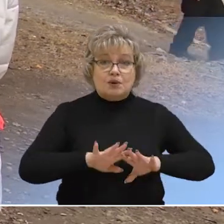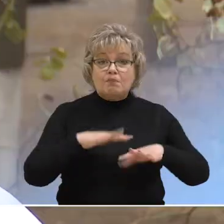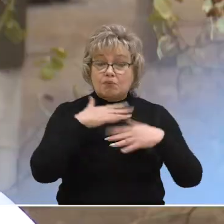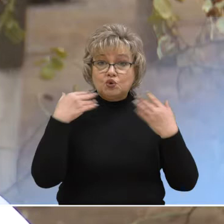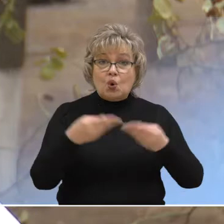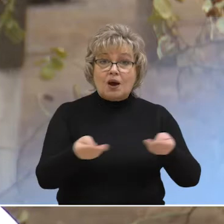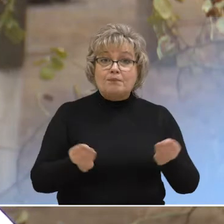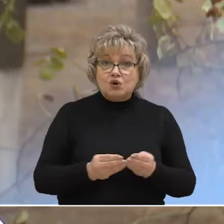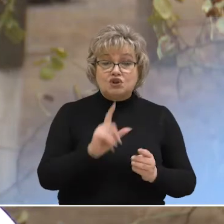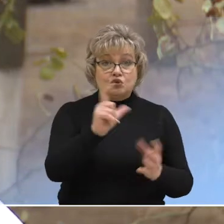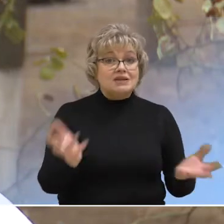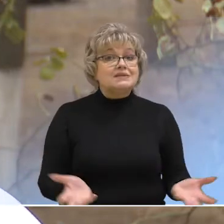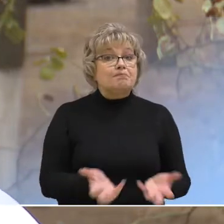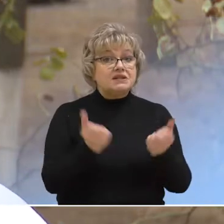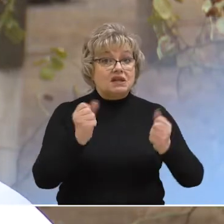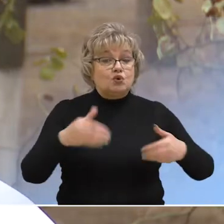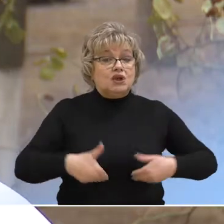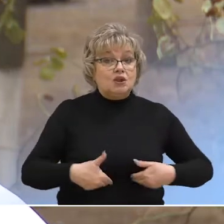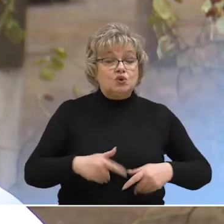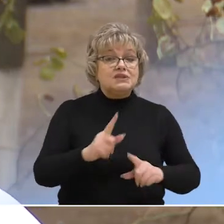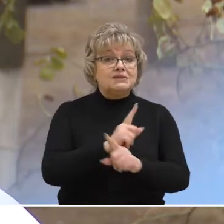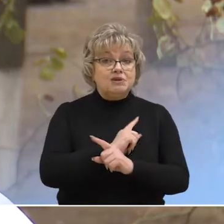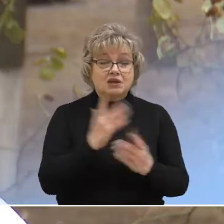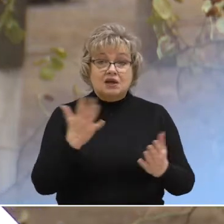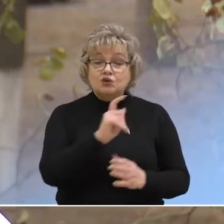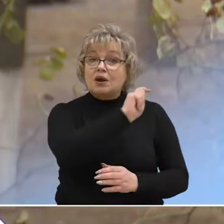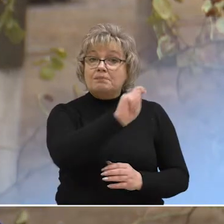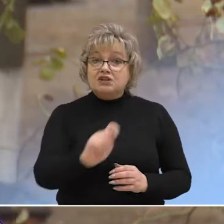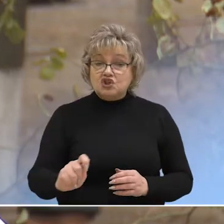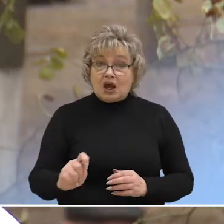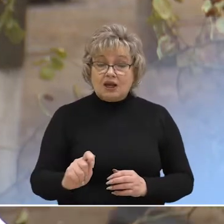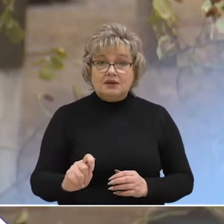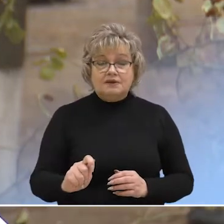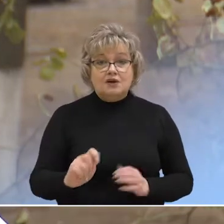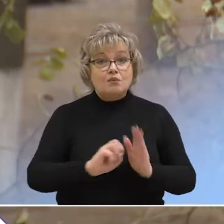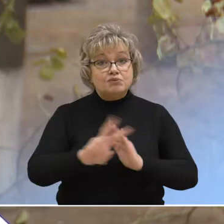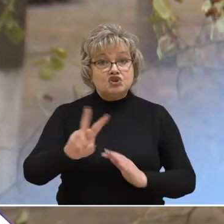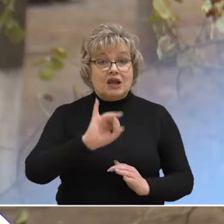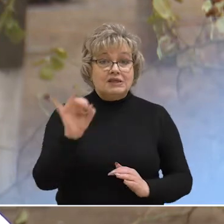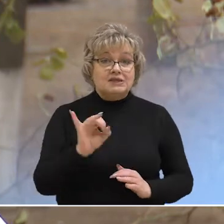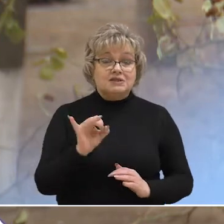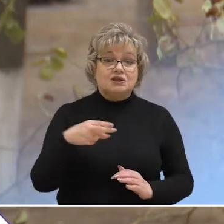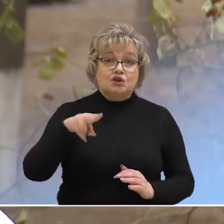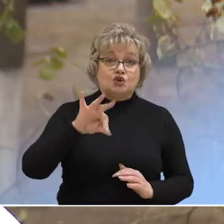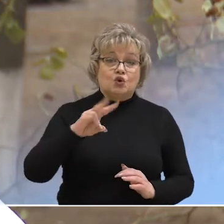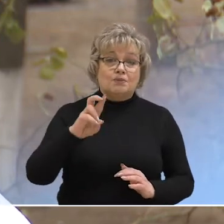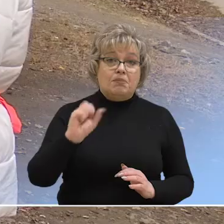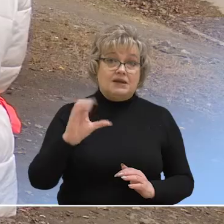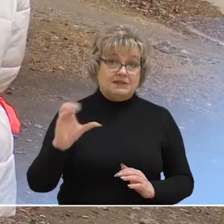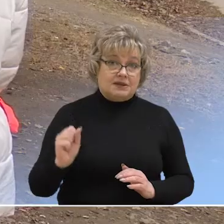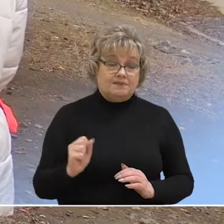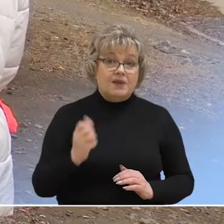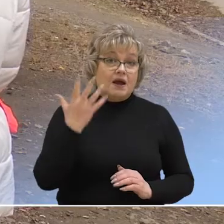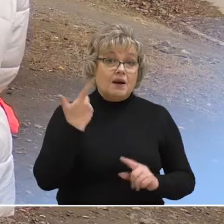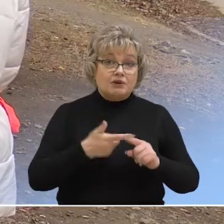порций, и это людей спасало просто от голодной смерти, которые приезжали, бежали с Донбасса. Вот. Но потом эта